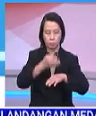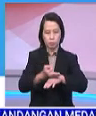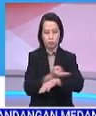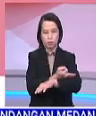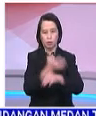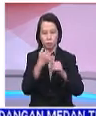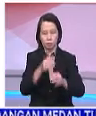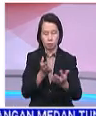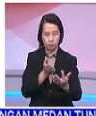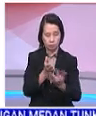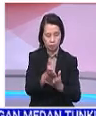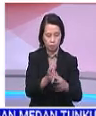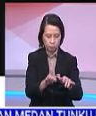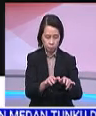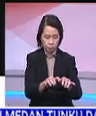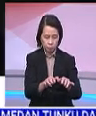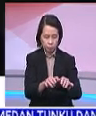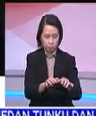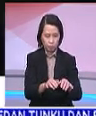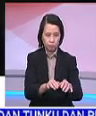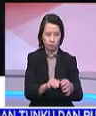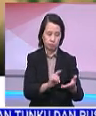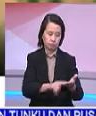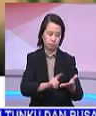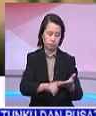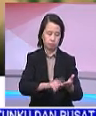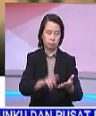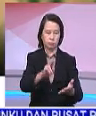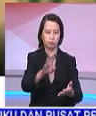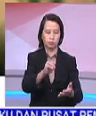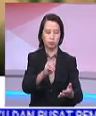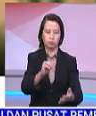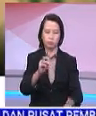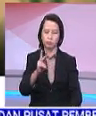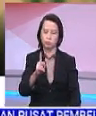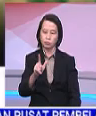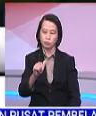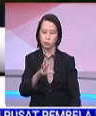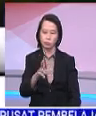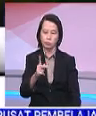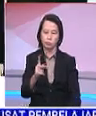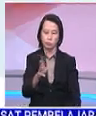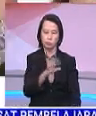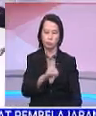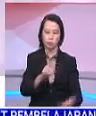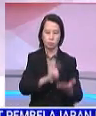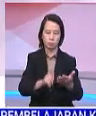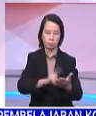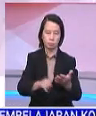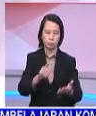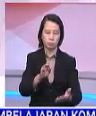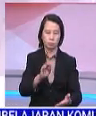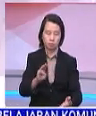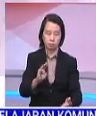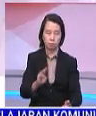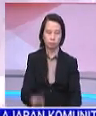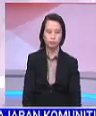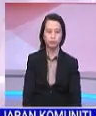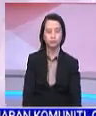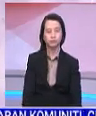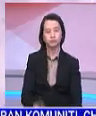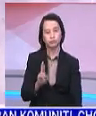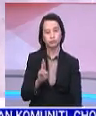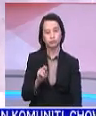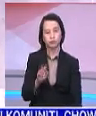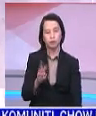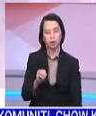kini boleh diakses menerusi aplikasi mudah alih RTM klik dan platform media sosial RTM Sabah